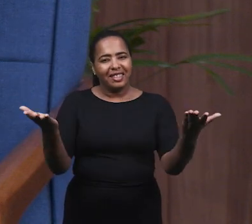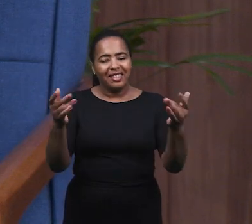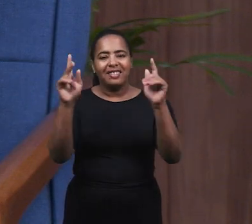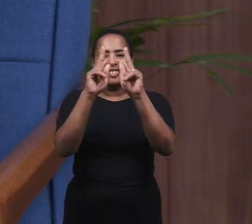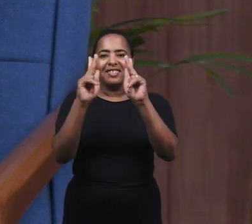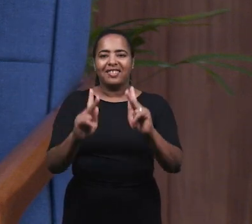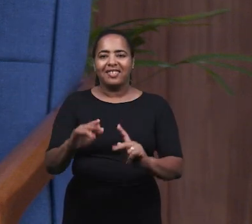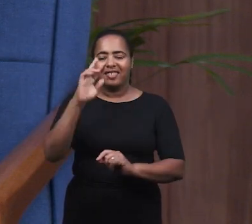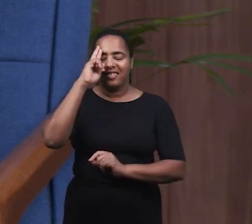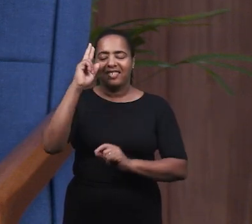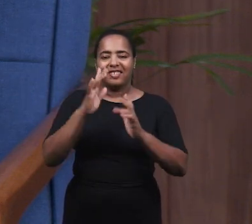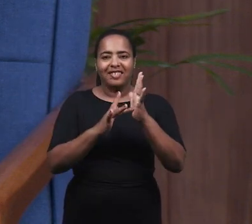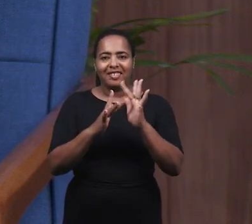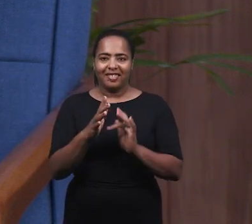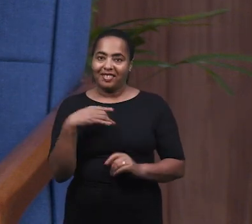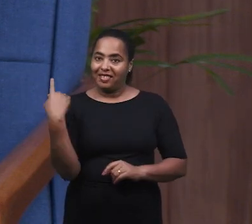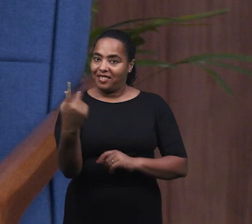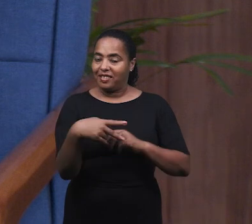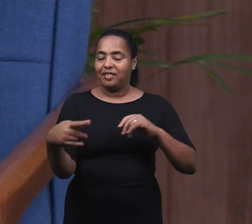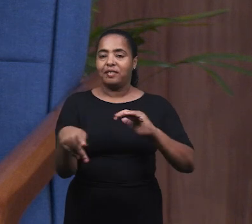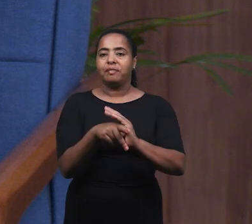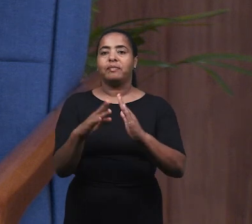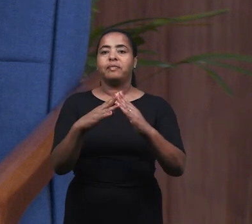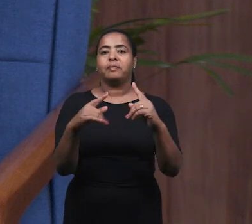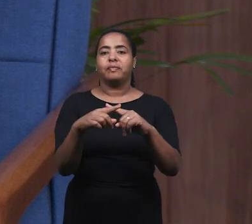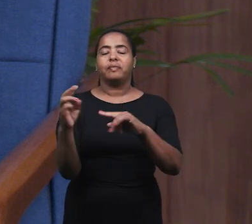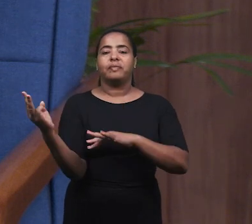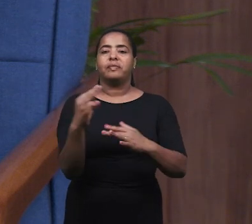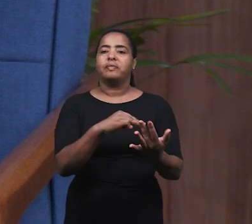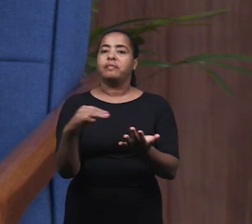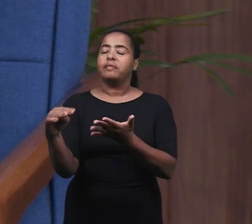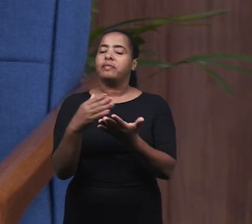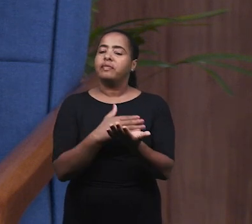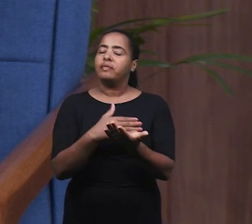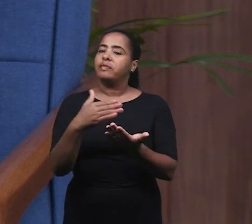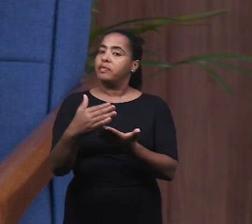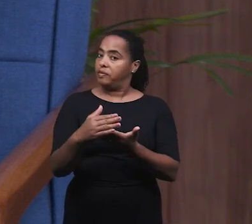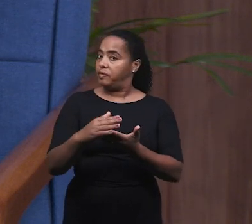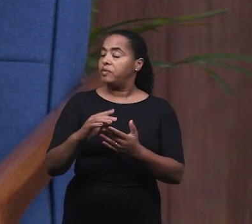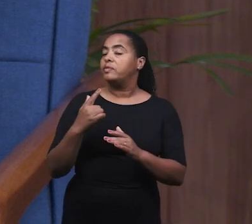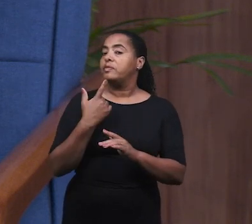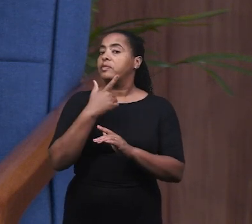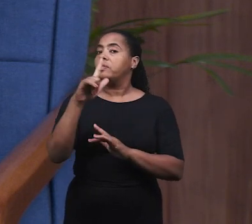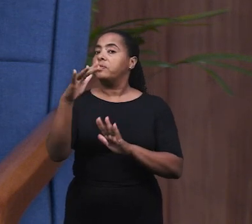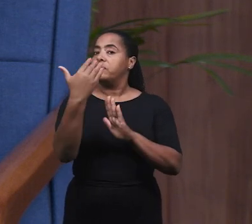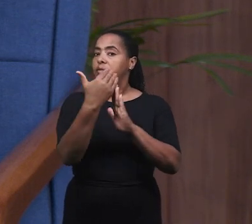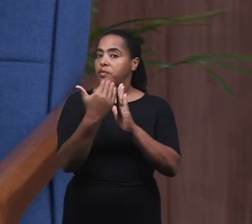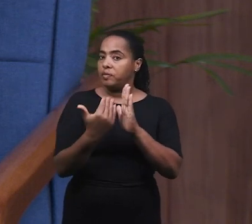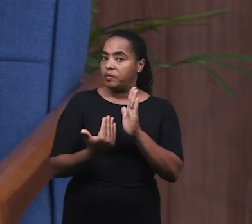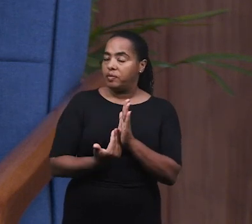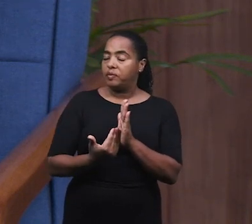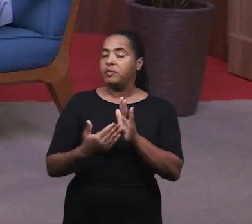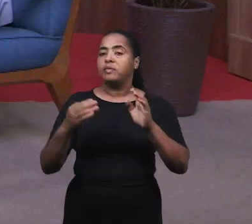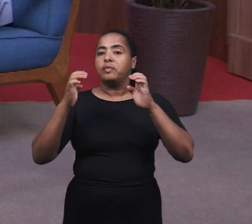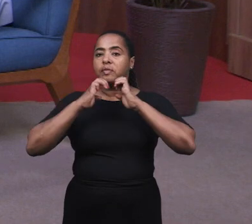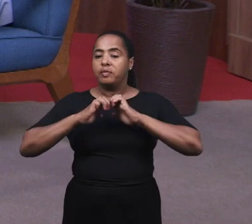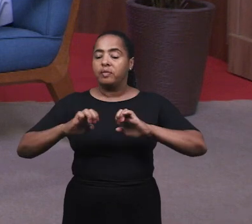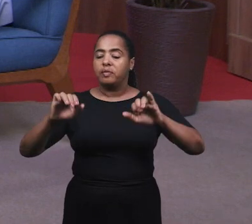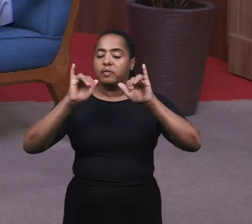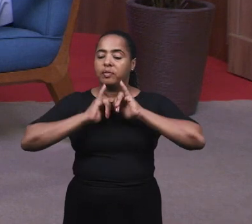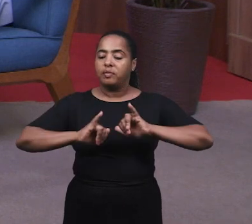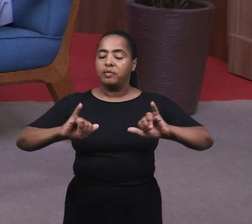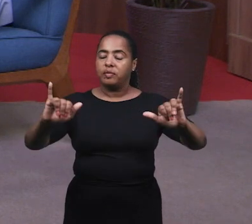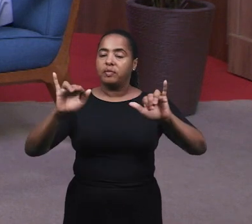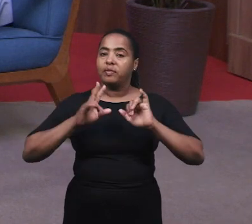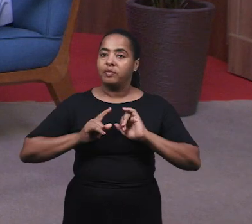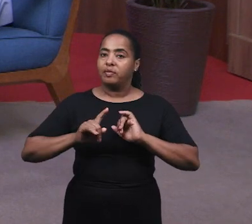Je salue à tous dans la paix du Seigneur Jésus. Nous sommes l'Église chrétienne Maranatha. Nous commençons maintenant une édition de plus de la